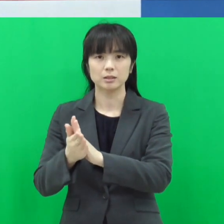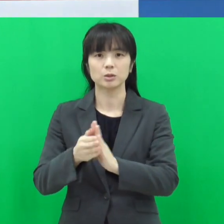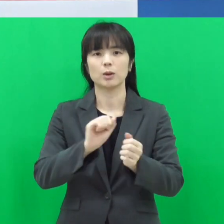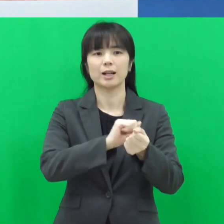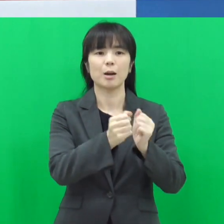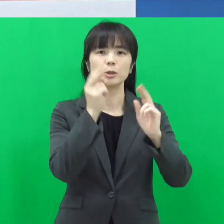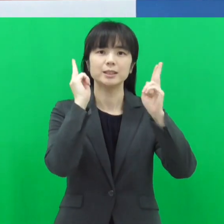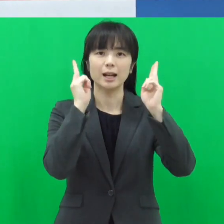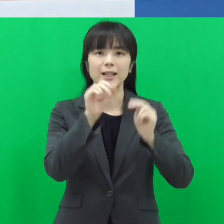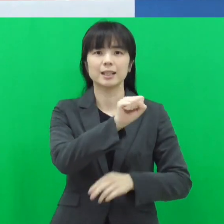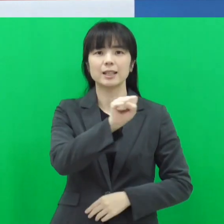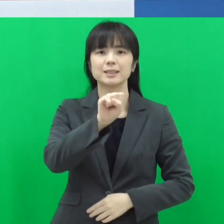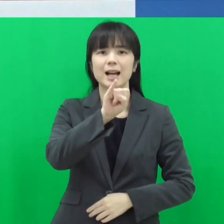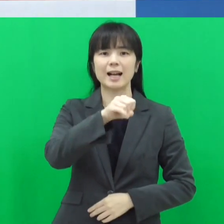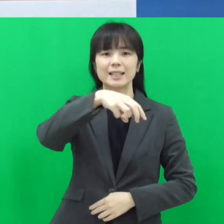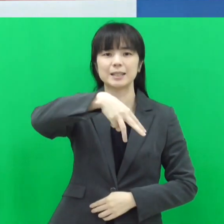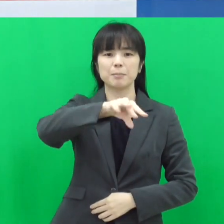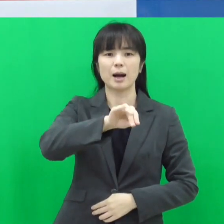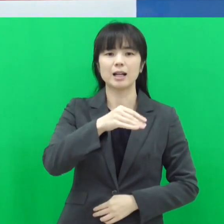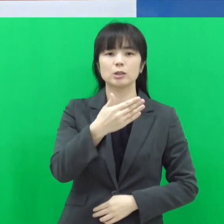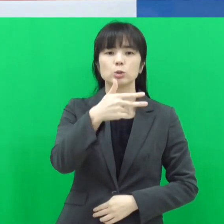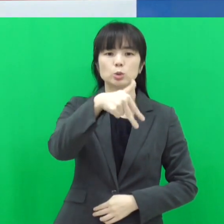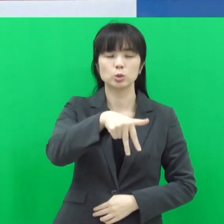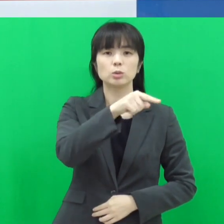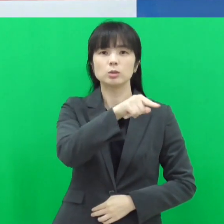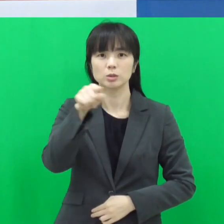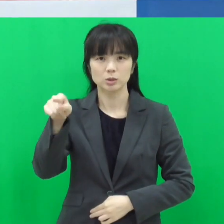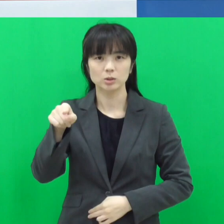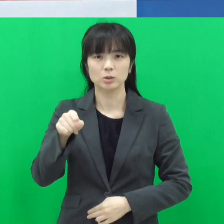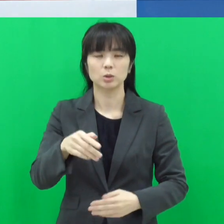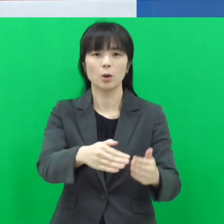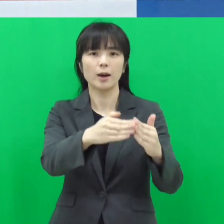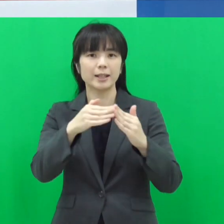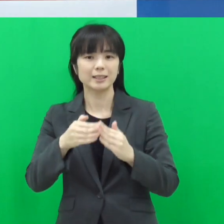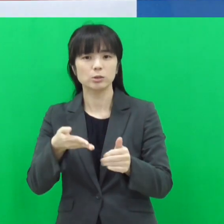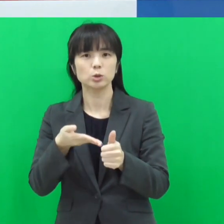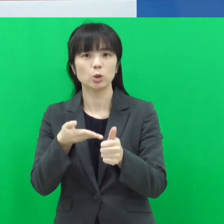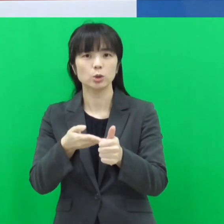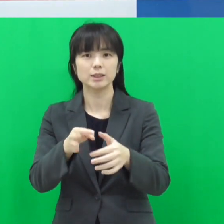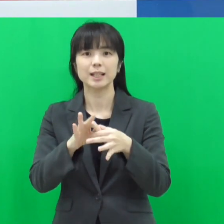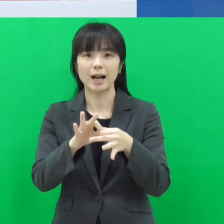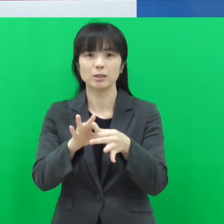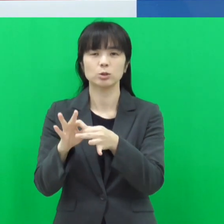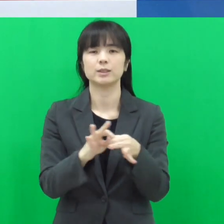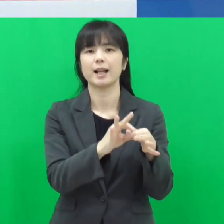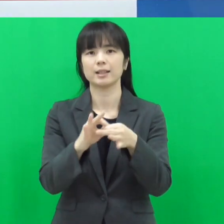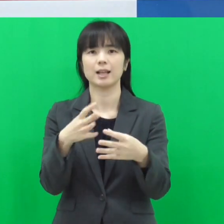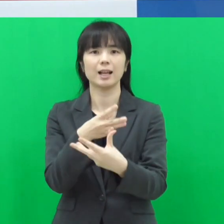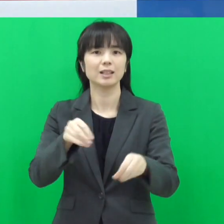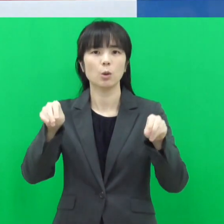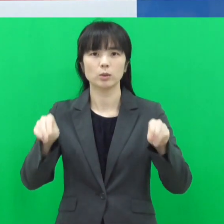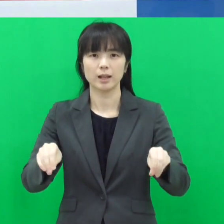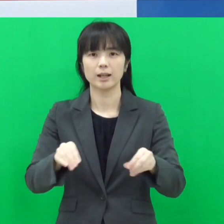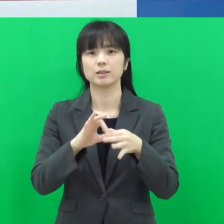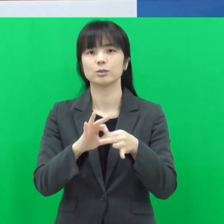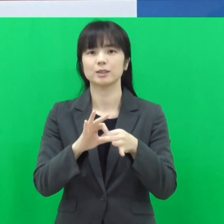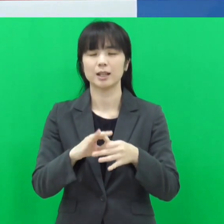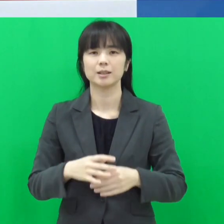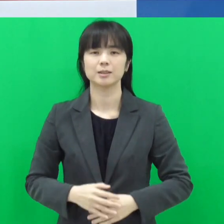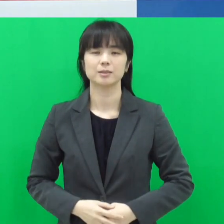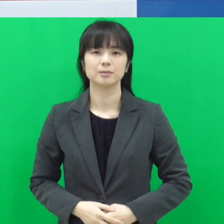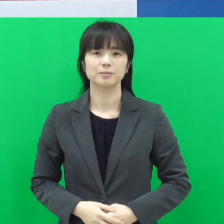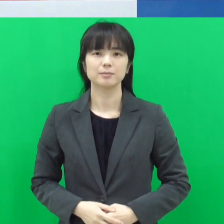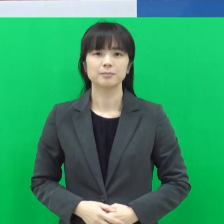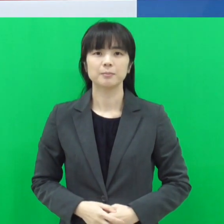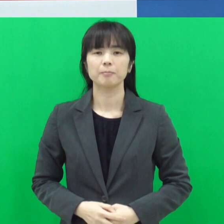会社ナイマックスとの移住の促進に関する連携協定の締結についてでございます。それでは知事、よろしくお願いいたします。